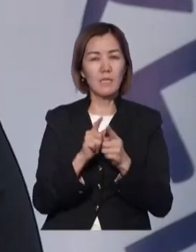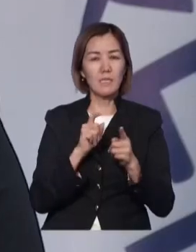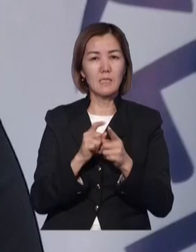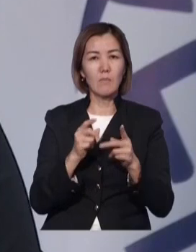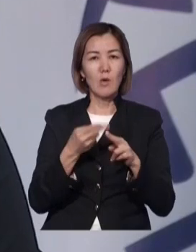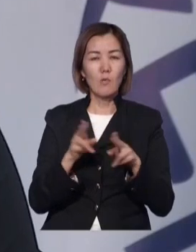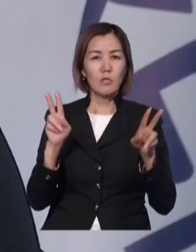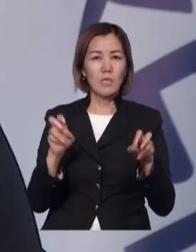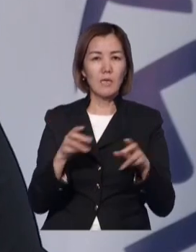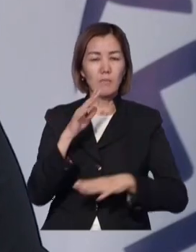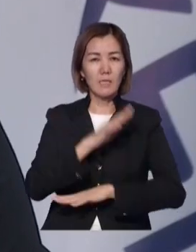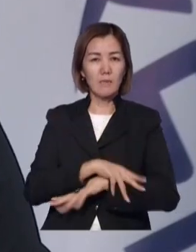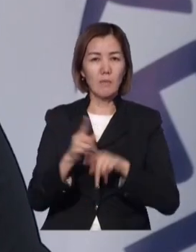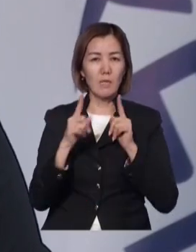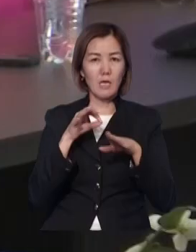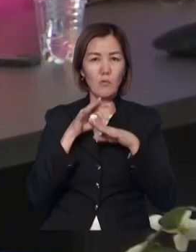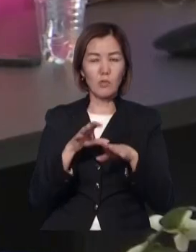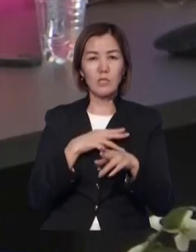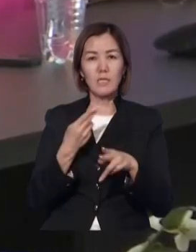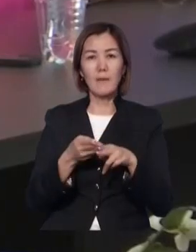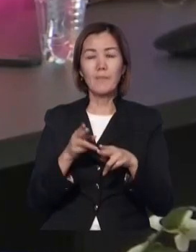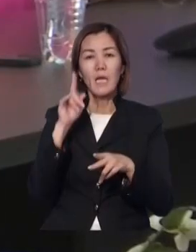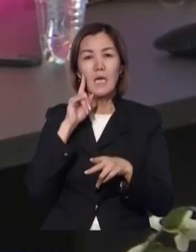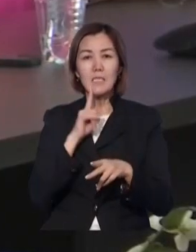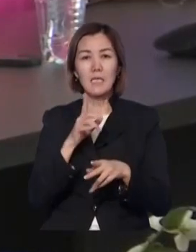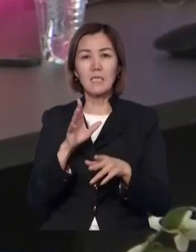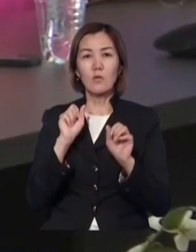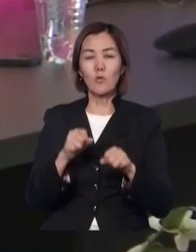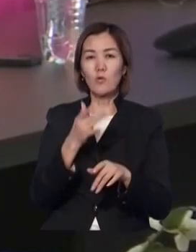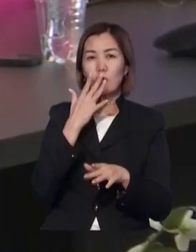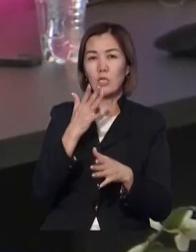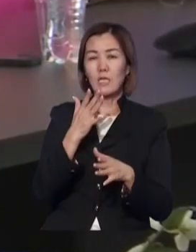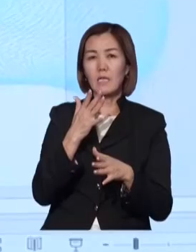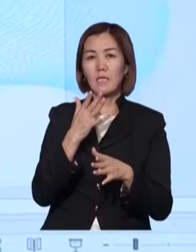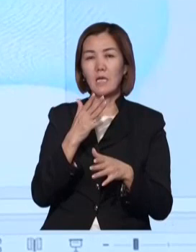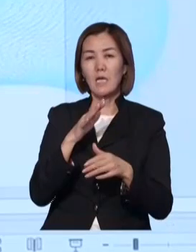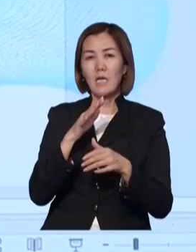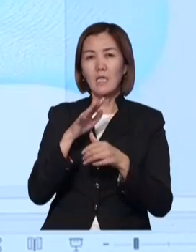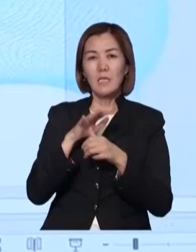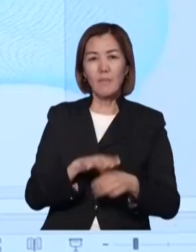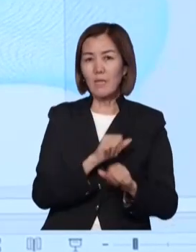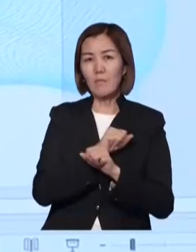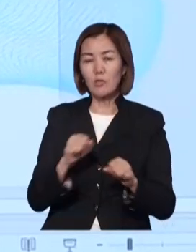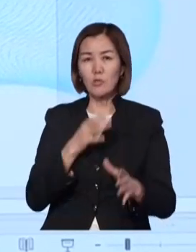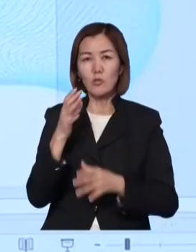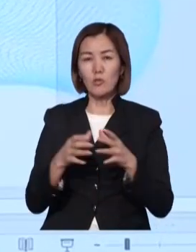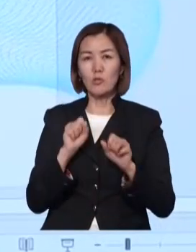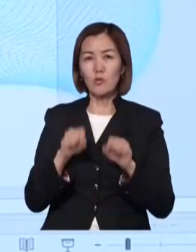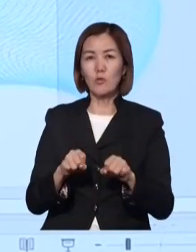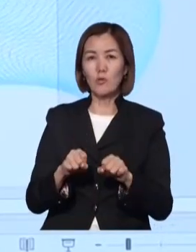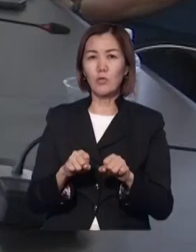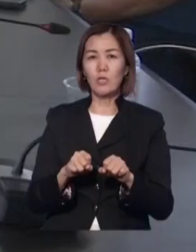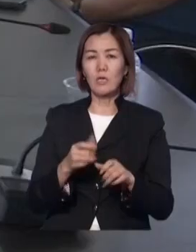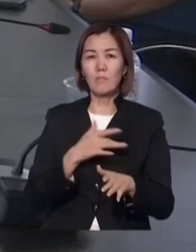осы тақырыпта семинар өткізді. Сондай-ақ отандық өнімнің құқығы шетелдерде тапталмас үшін дүниежүзілік құқықтық зияткерлік